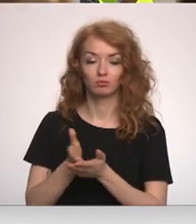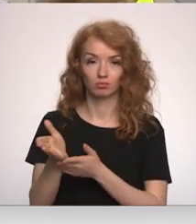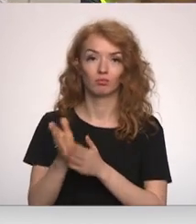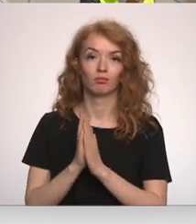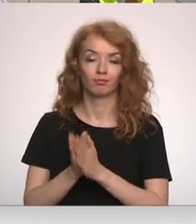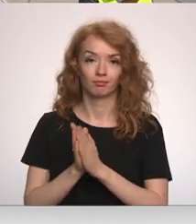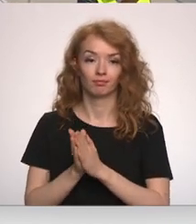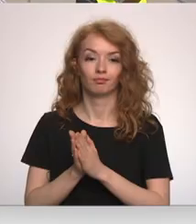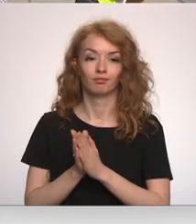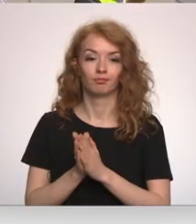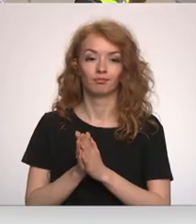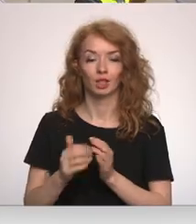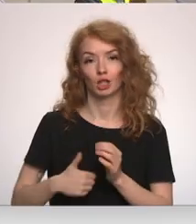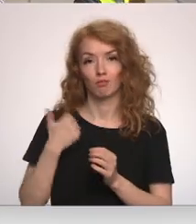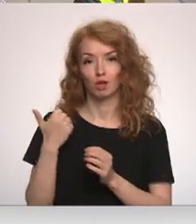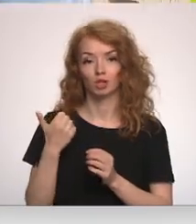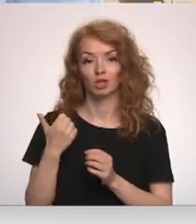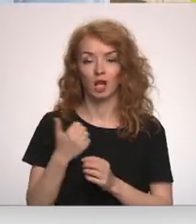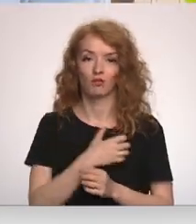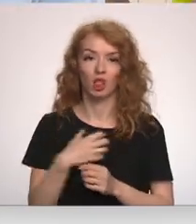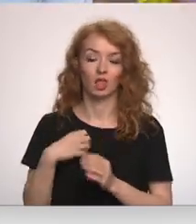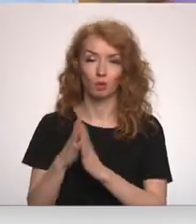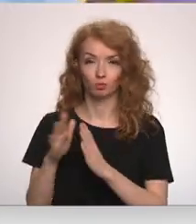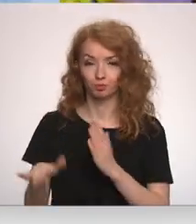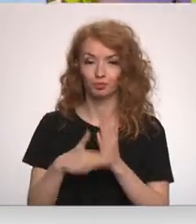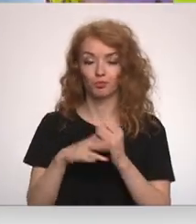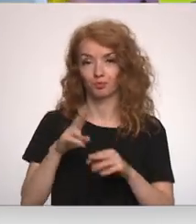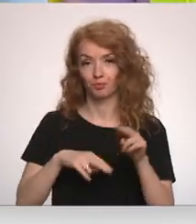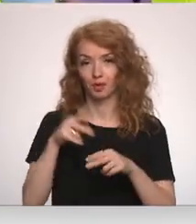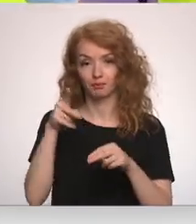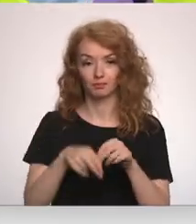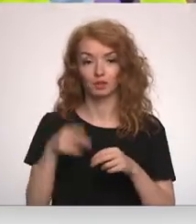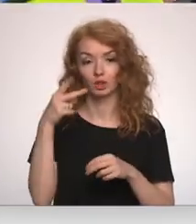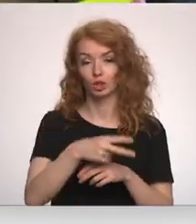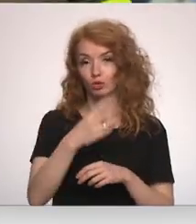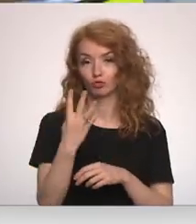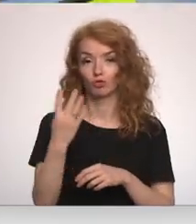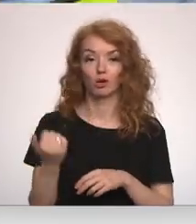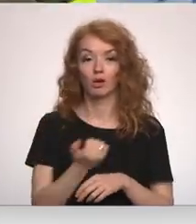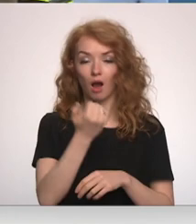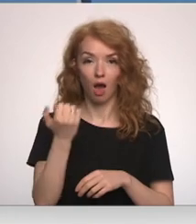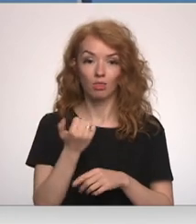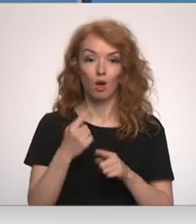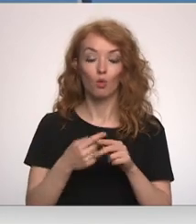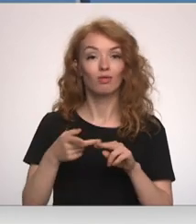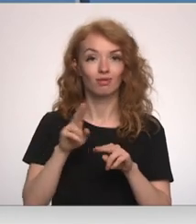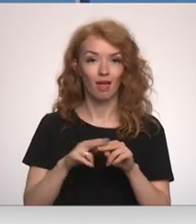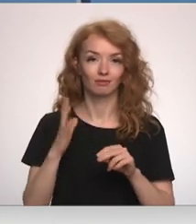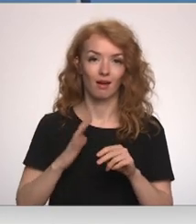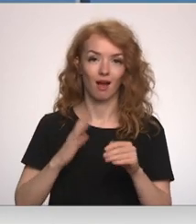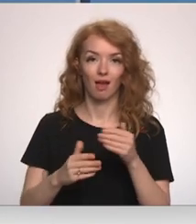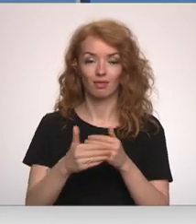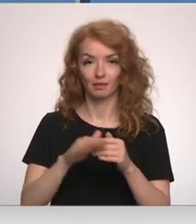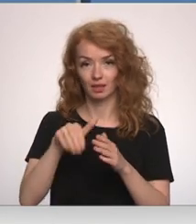arī palīgā mūsu īpašnieks, tas ir valdība. Būvdarbs plānots pabeigt 2024. Gadā, un tad arī sagaidāms,